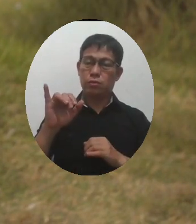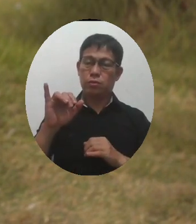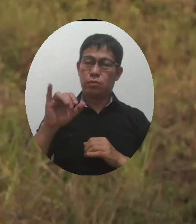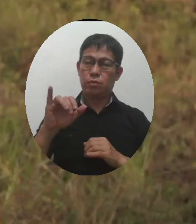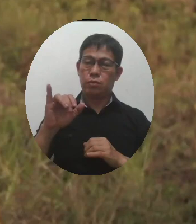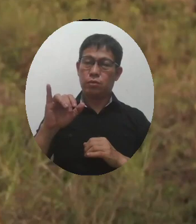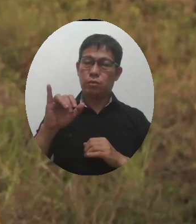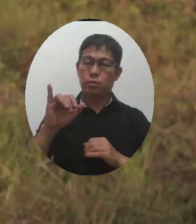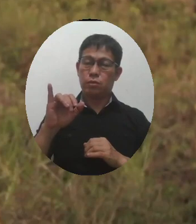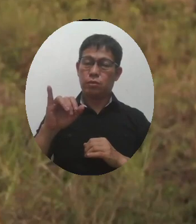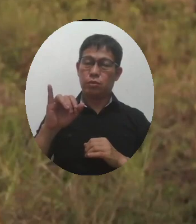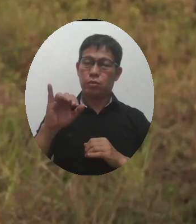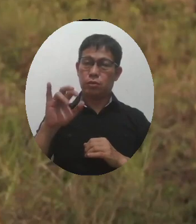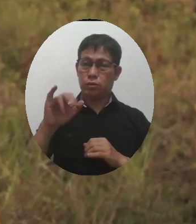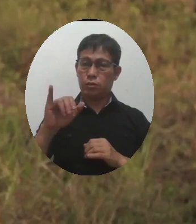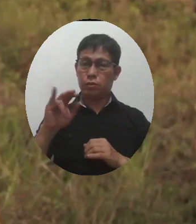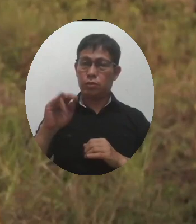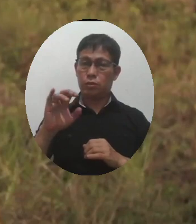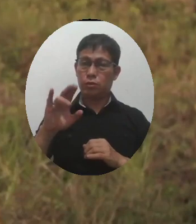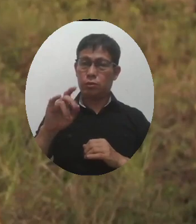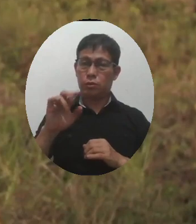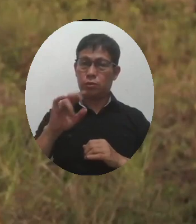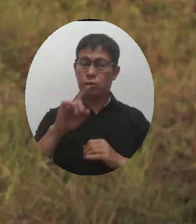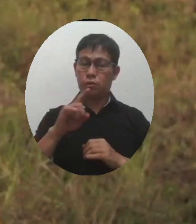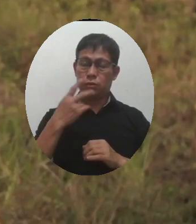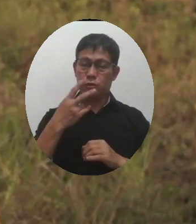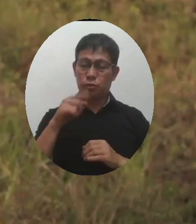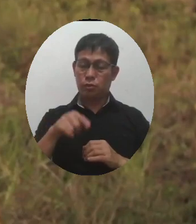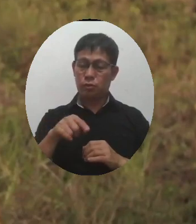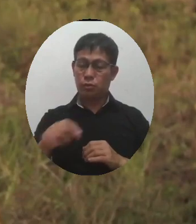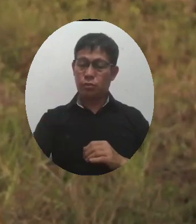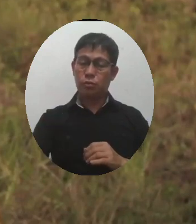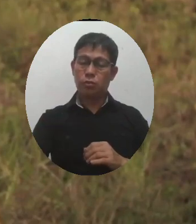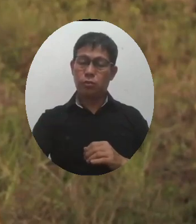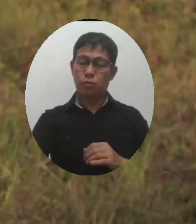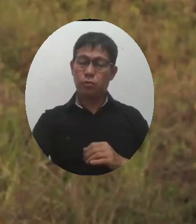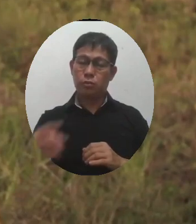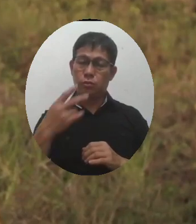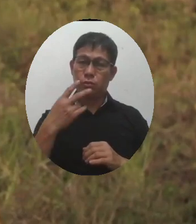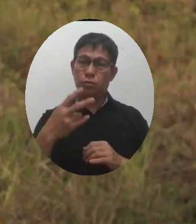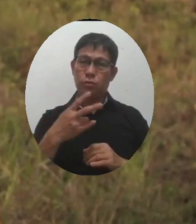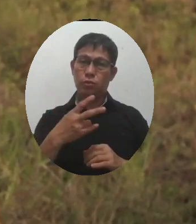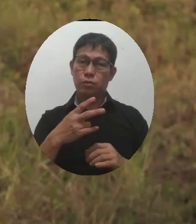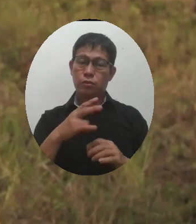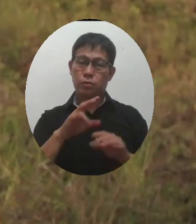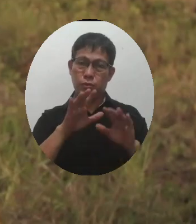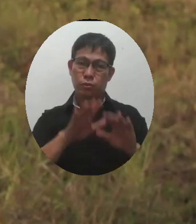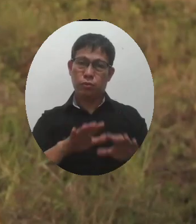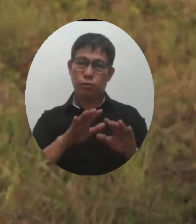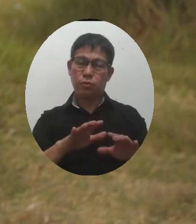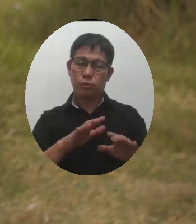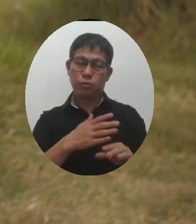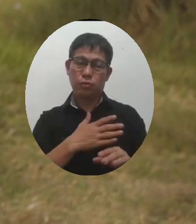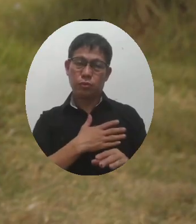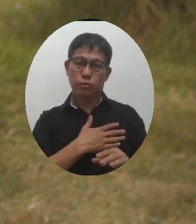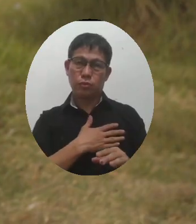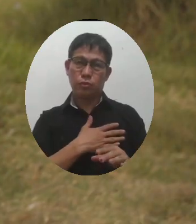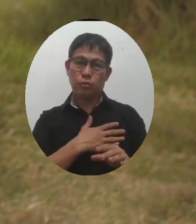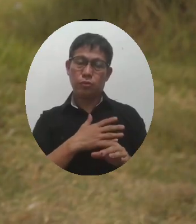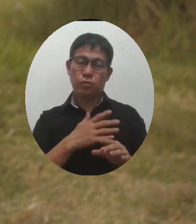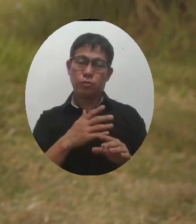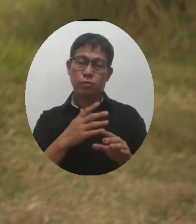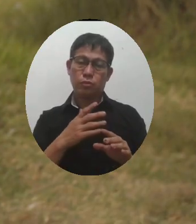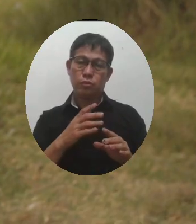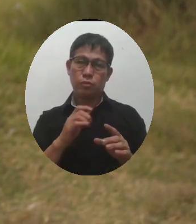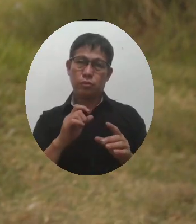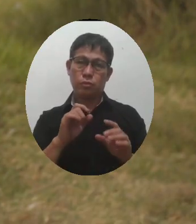kasi sa sobrang nila para tumibok yung puso. Kaya sabi ng magulang ko, pagka bumigay